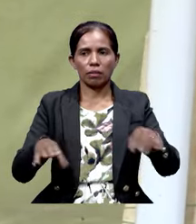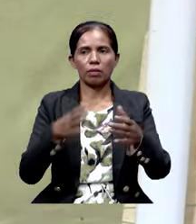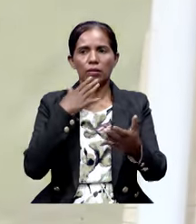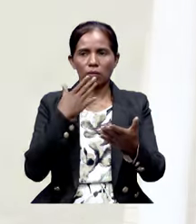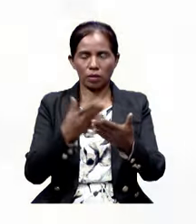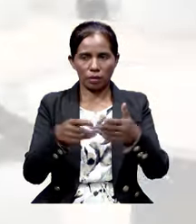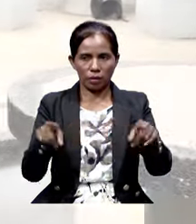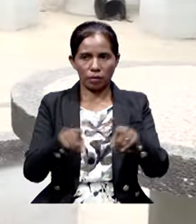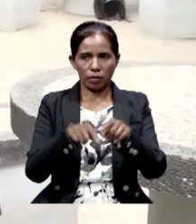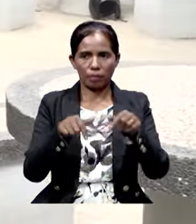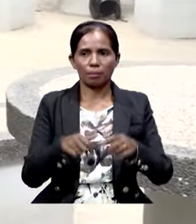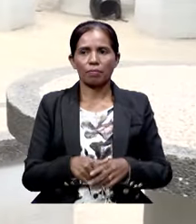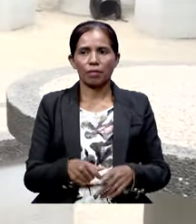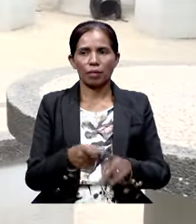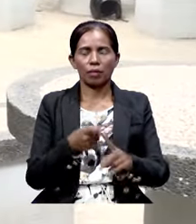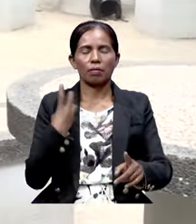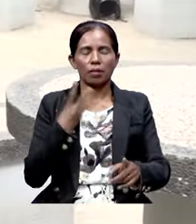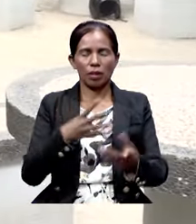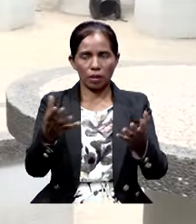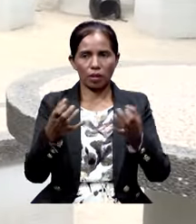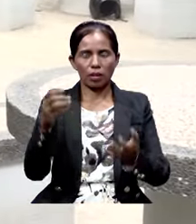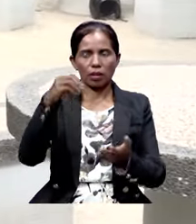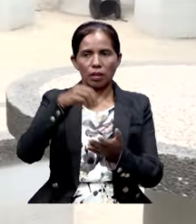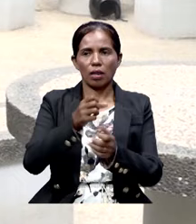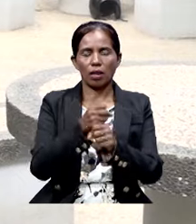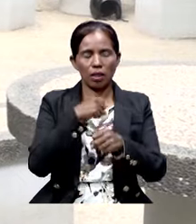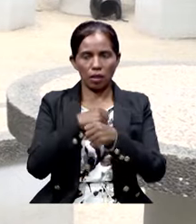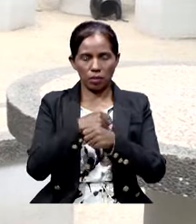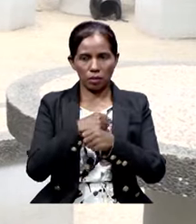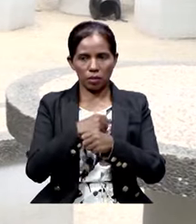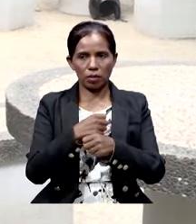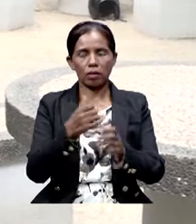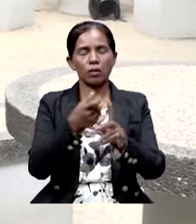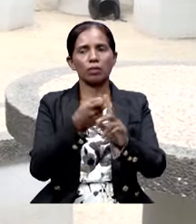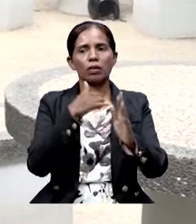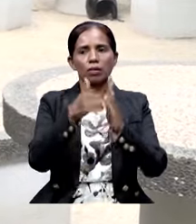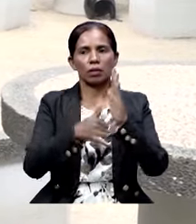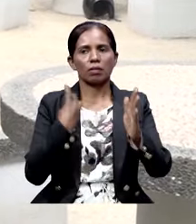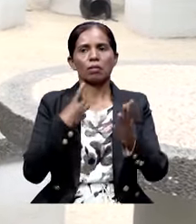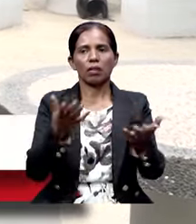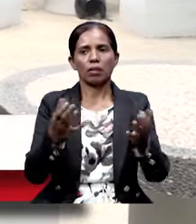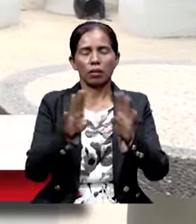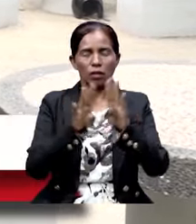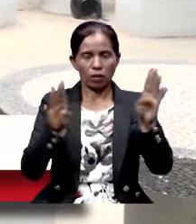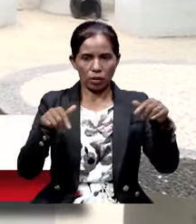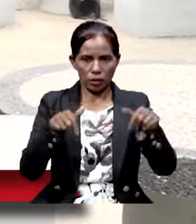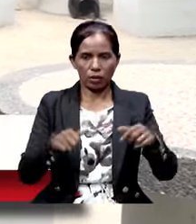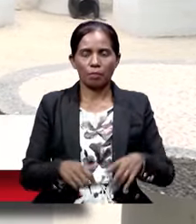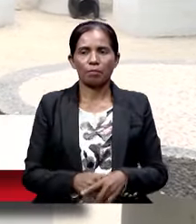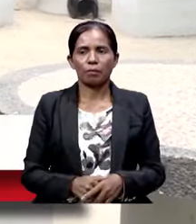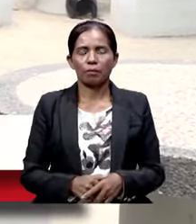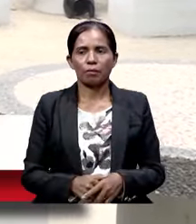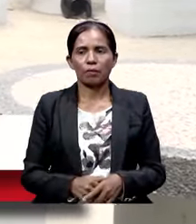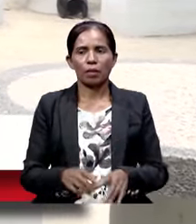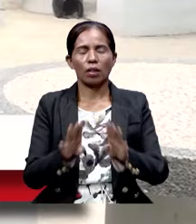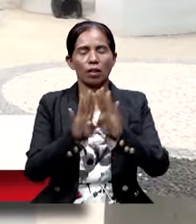siran sana no kusi ami ni inisiatif rasik kria hor ba ami liusi youtube depois ami ho inisiatif hor loke dan ya Idade